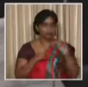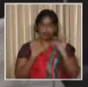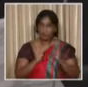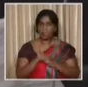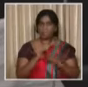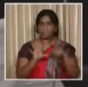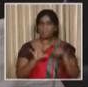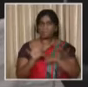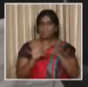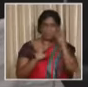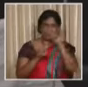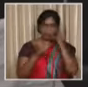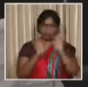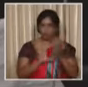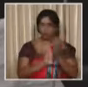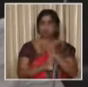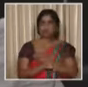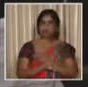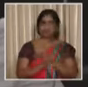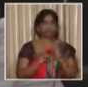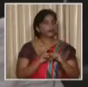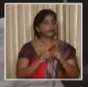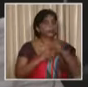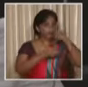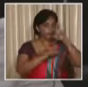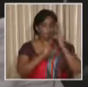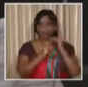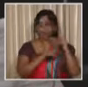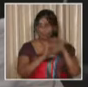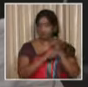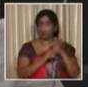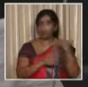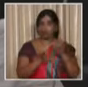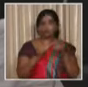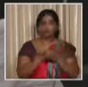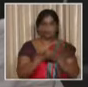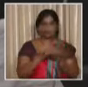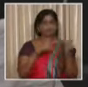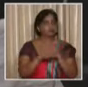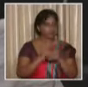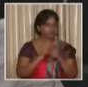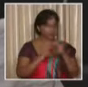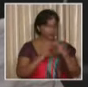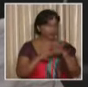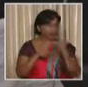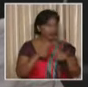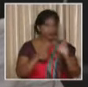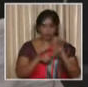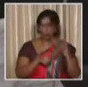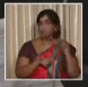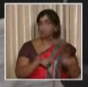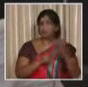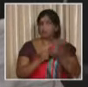මැයි මාසේ අවසන් වන වීමට පෙර අධ්‍යාපන විද්‍යාපීඨ සඳහා අලුත් කණ්ඩායම් ටික බඳවා ගන්න කටයුතු කරනවා. එපමණක් නෙවෙයි,